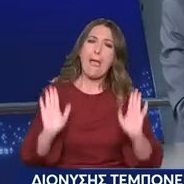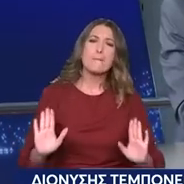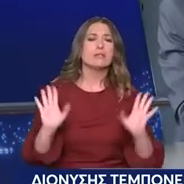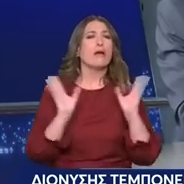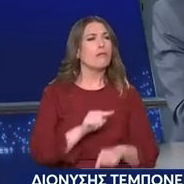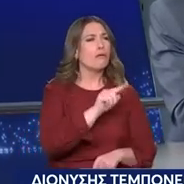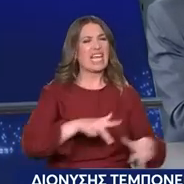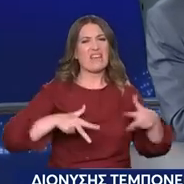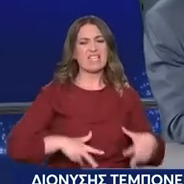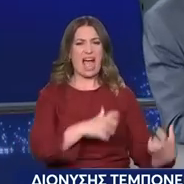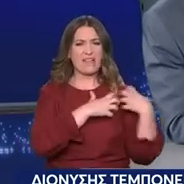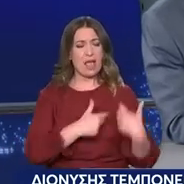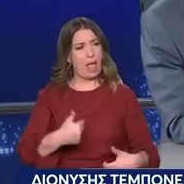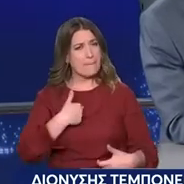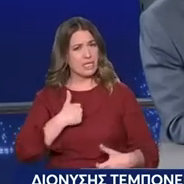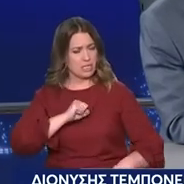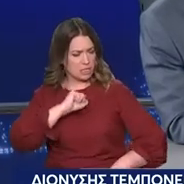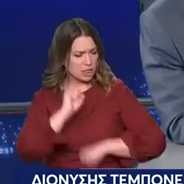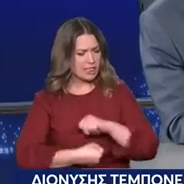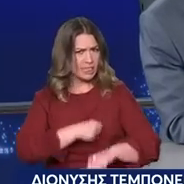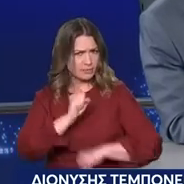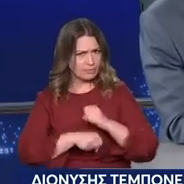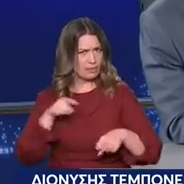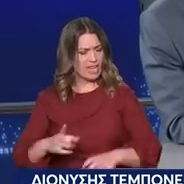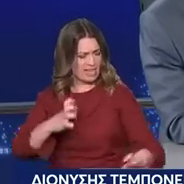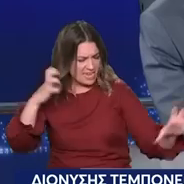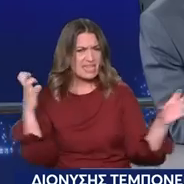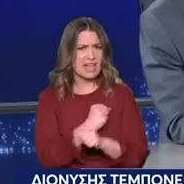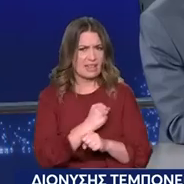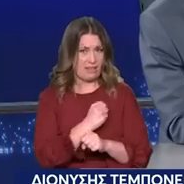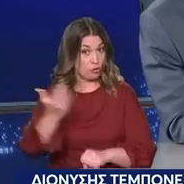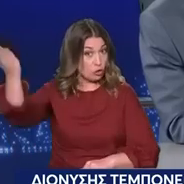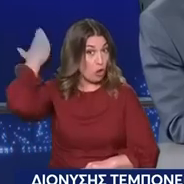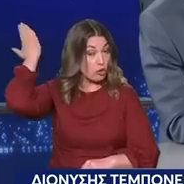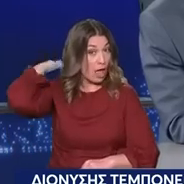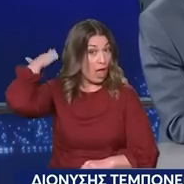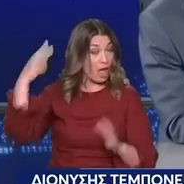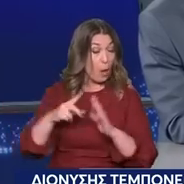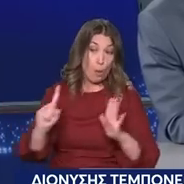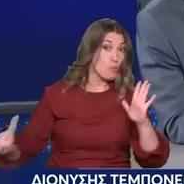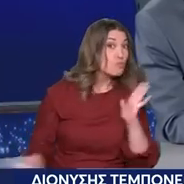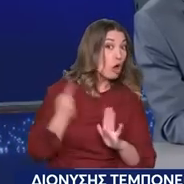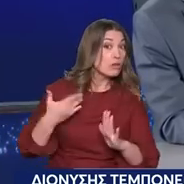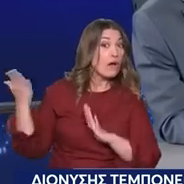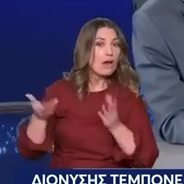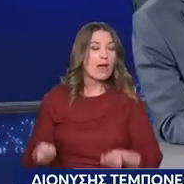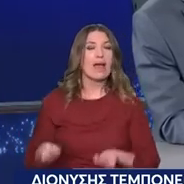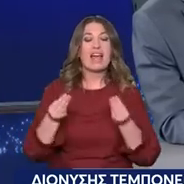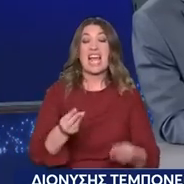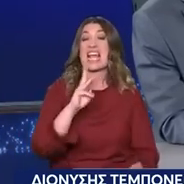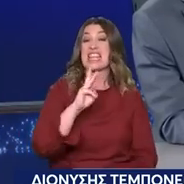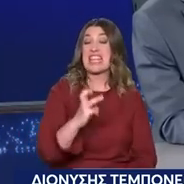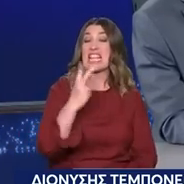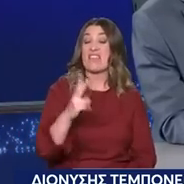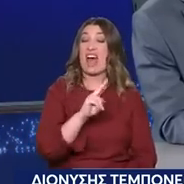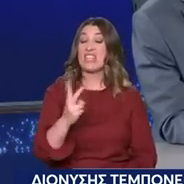ευθύνης, έδωσε σαφείς μάχες και κατάφερε και παρέδωσε τη χώρα για πρώτη φορά με τα πολιτευτικά στην ιστορία με 37 δισεκατομμύρια ευρώ.